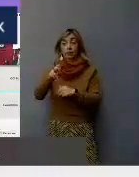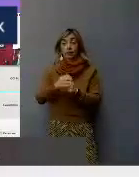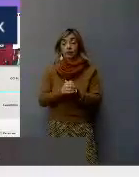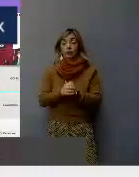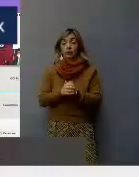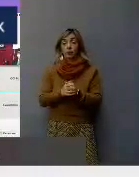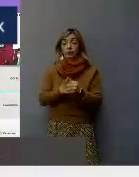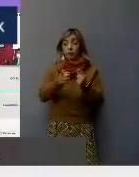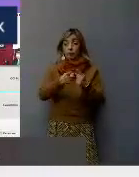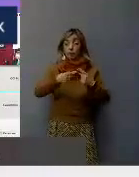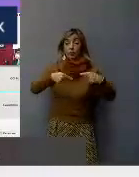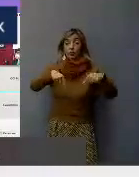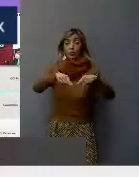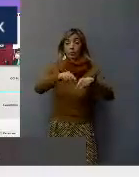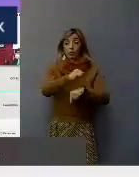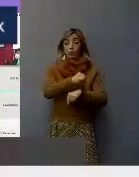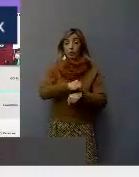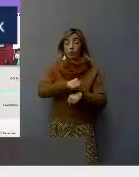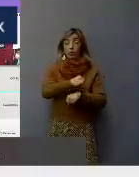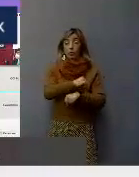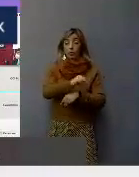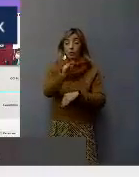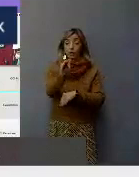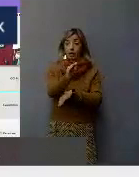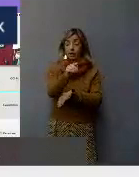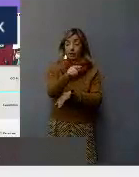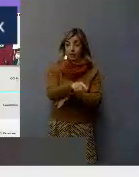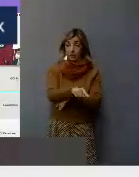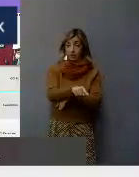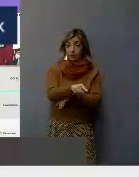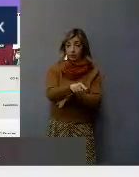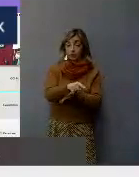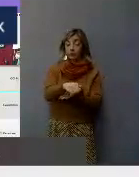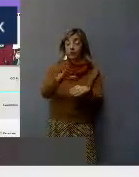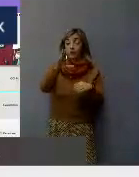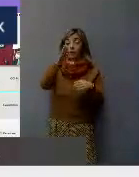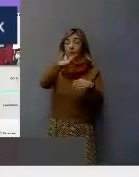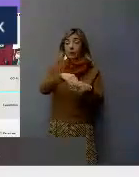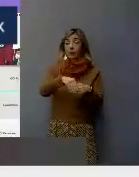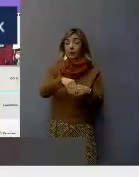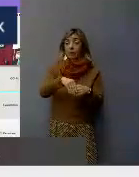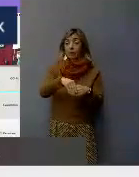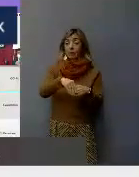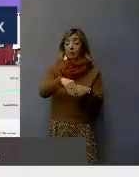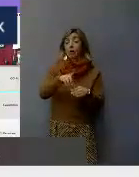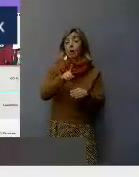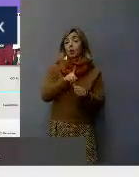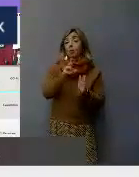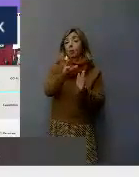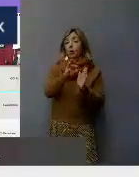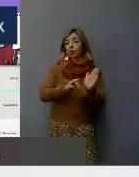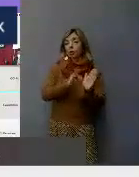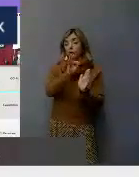comunale dei ragazzi con allegato mio ordine del giorno